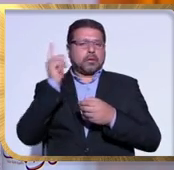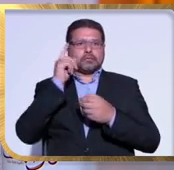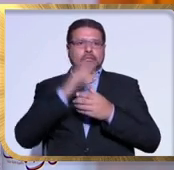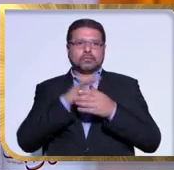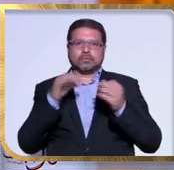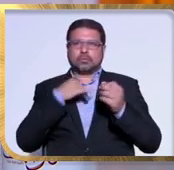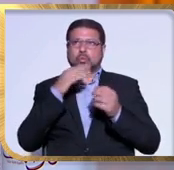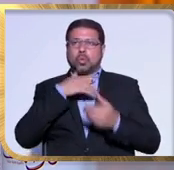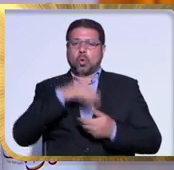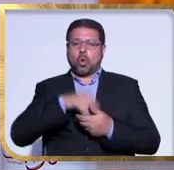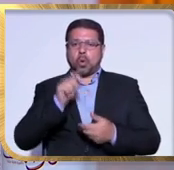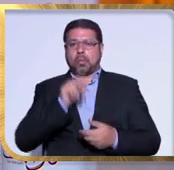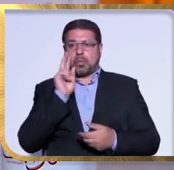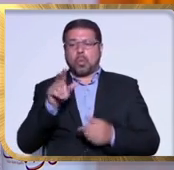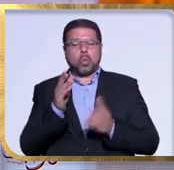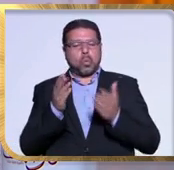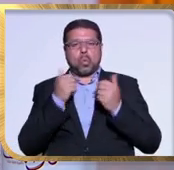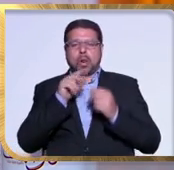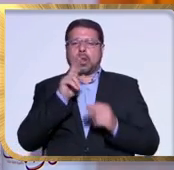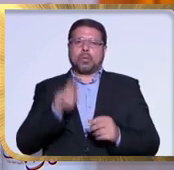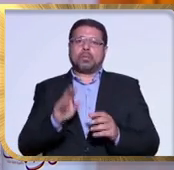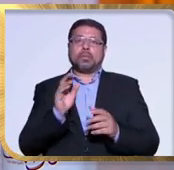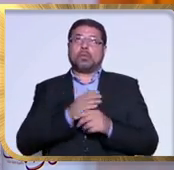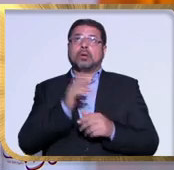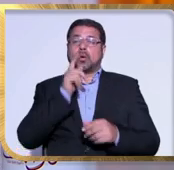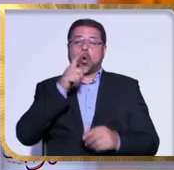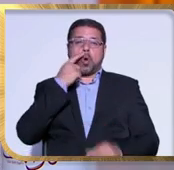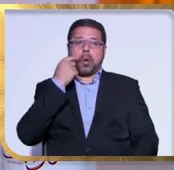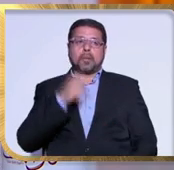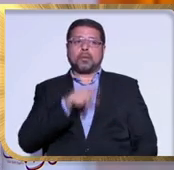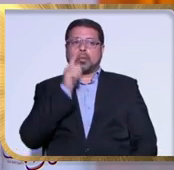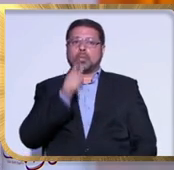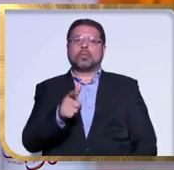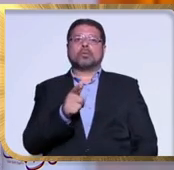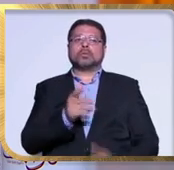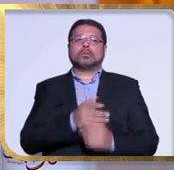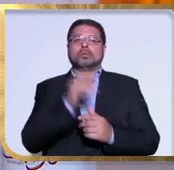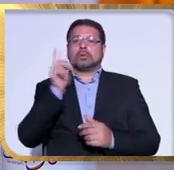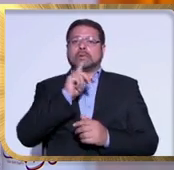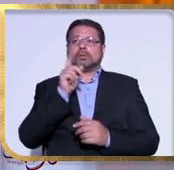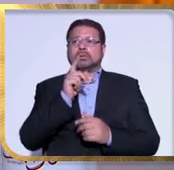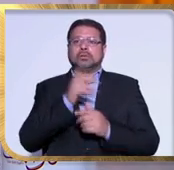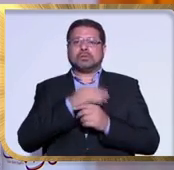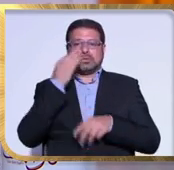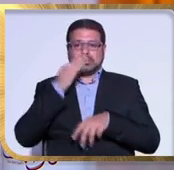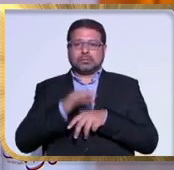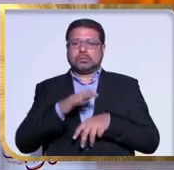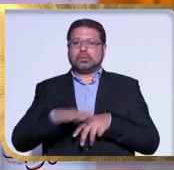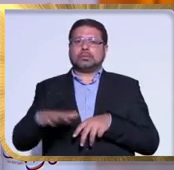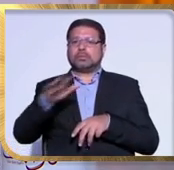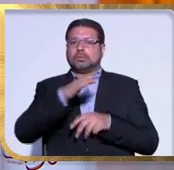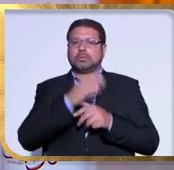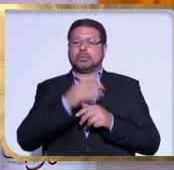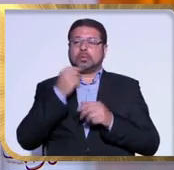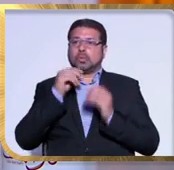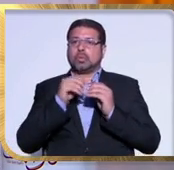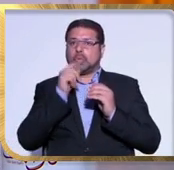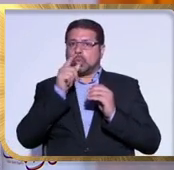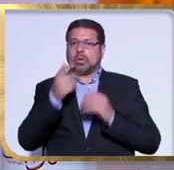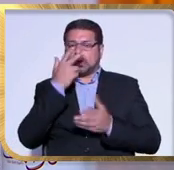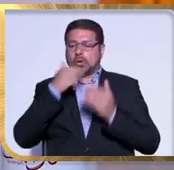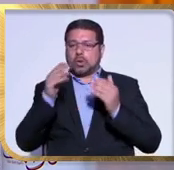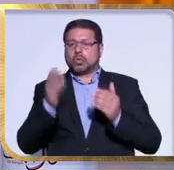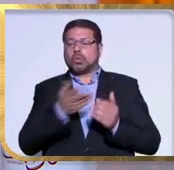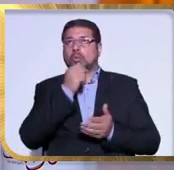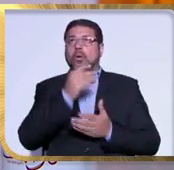يجعلنا نحكم على الاخرين فقال سيدنا عمر بن الخطاب ان ناسا كانوا يؤخذون بالوحي في عهد